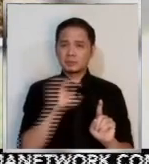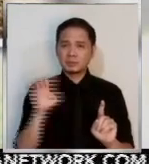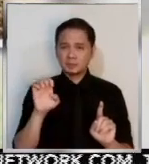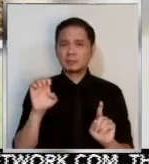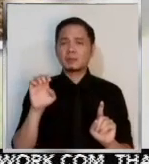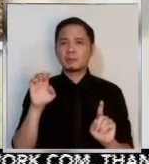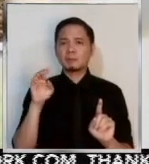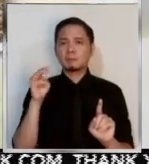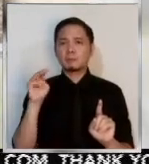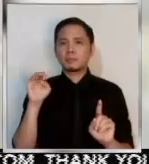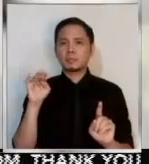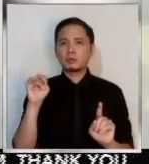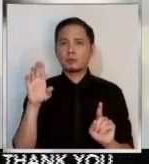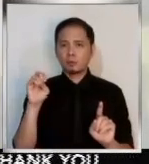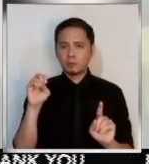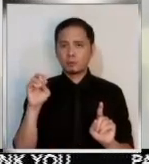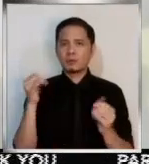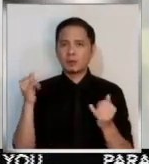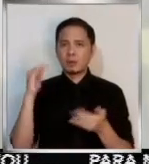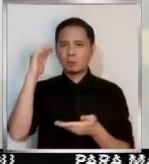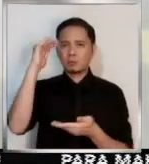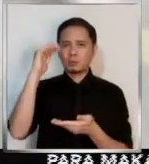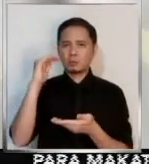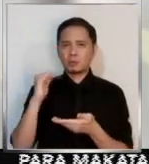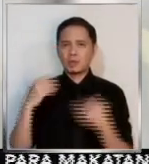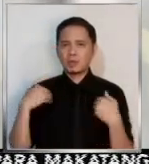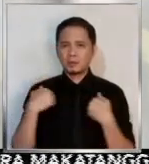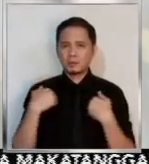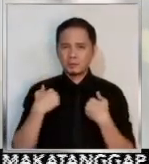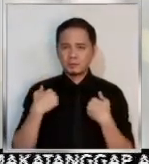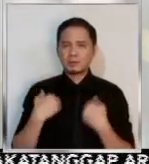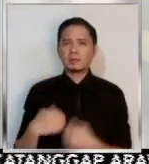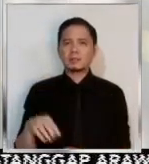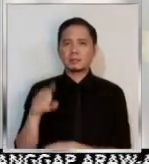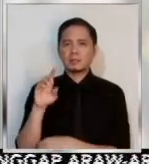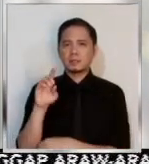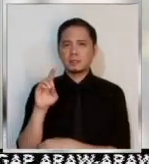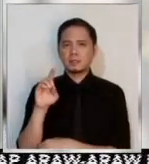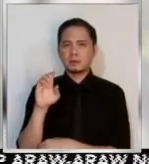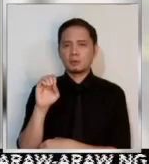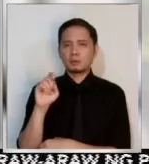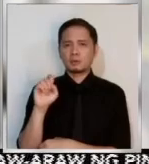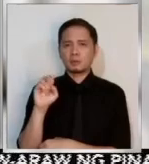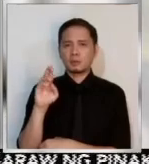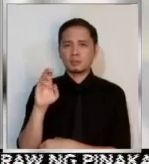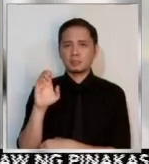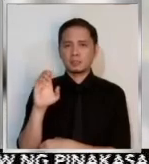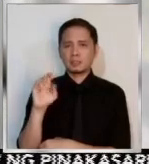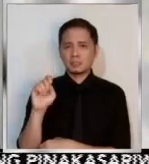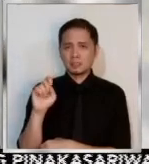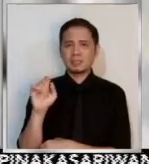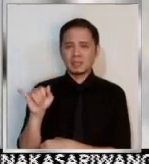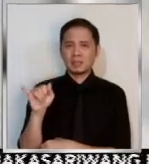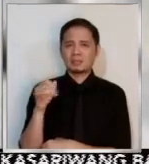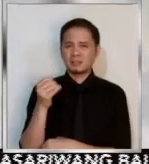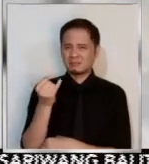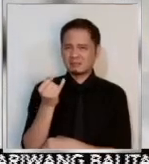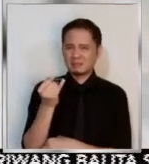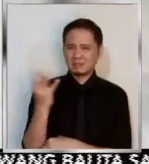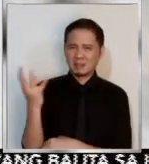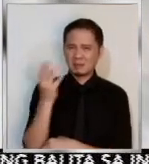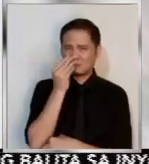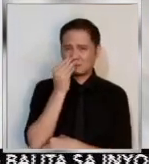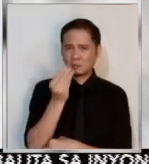na. Sa tala ng DNRTCP, nasa 500 na tamaraw na lang ang matatagpuan sa Mount Iglit Baco National